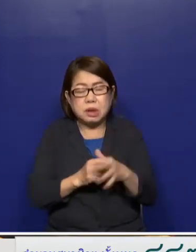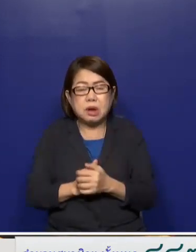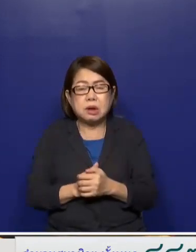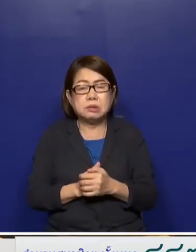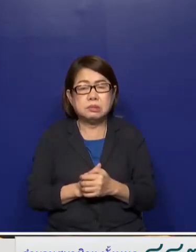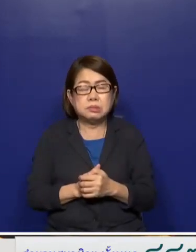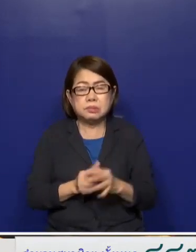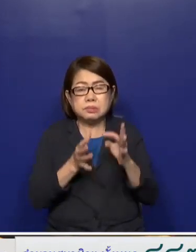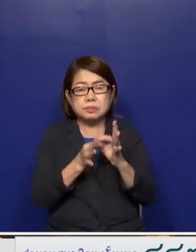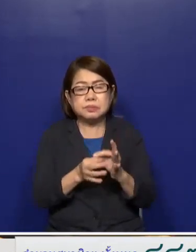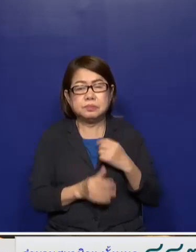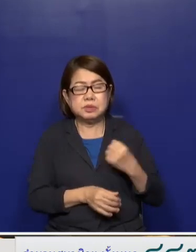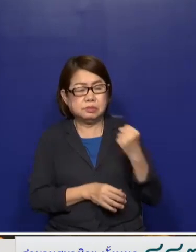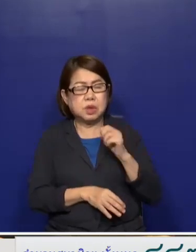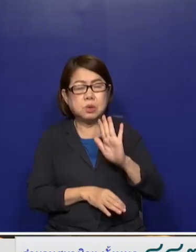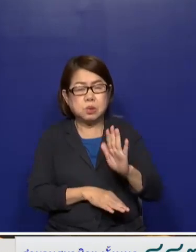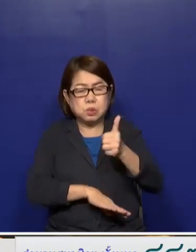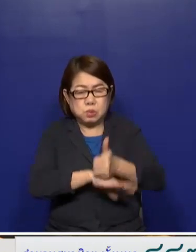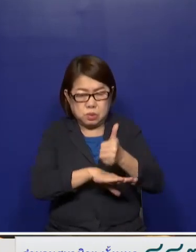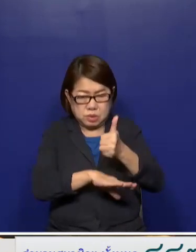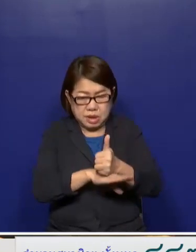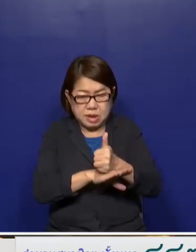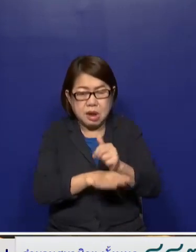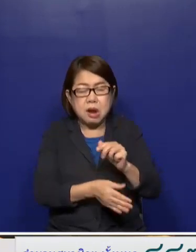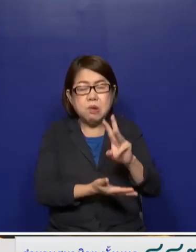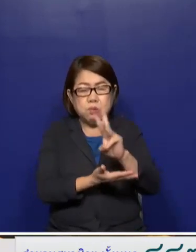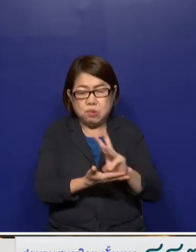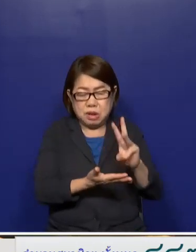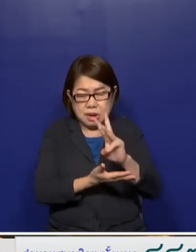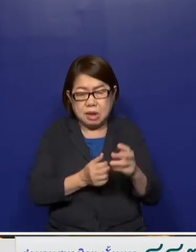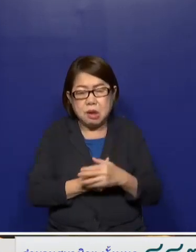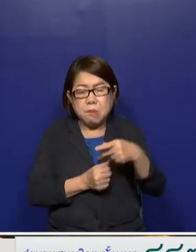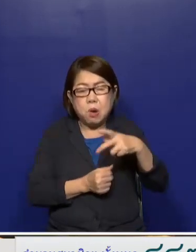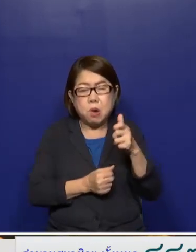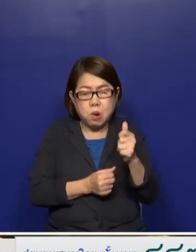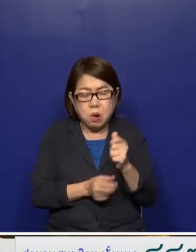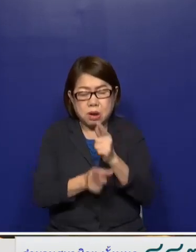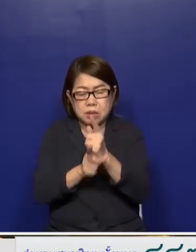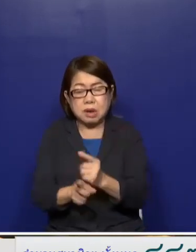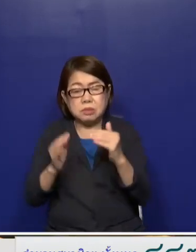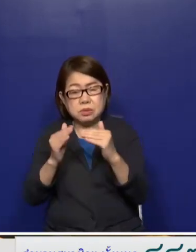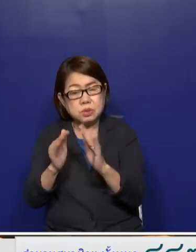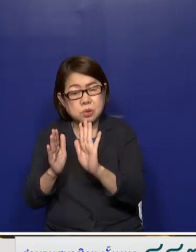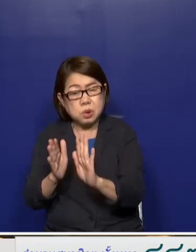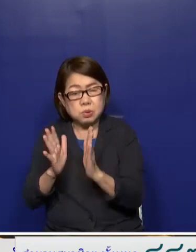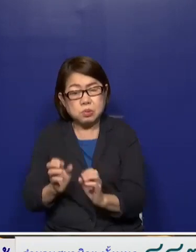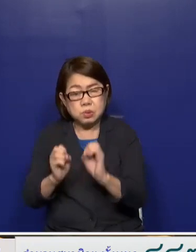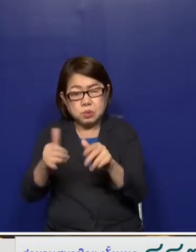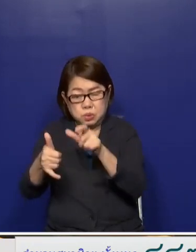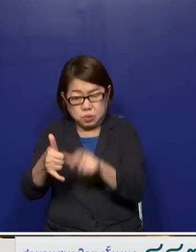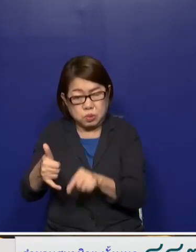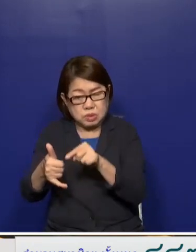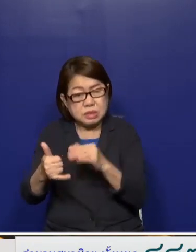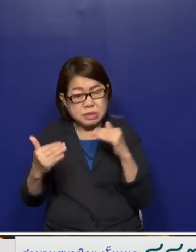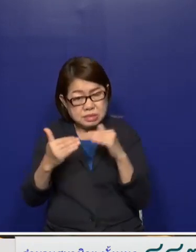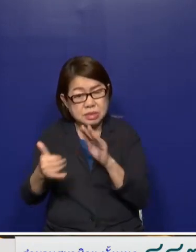ของผอ.วิทยาลัยและเป็นเรื่องสิทธิของครูที่จะย้ายออกไปเมื่อ